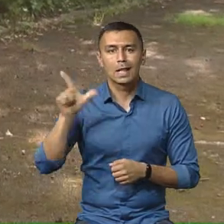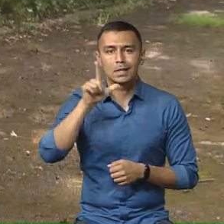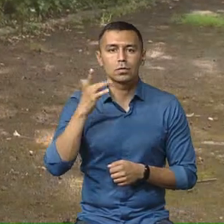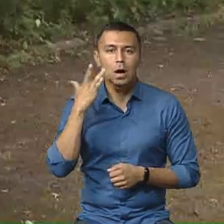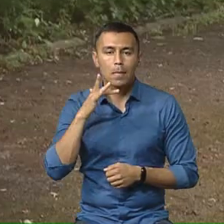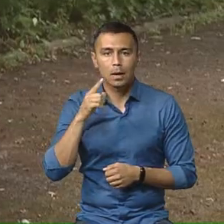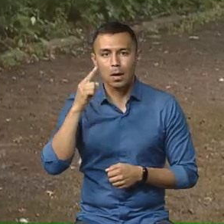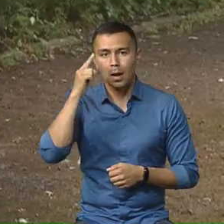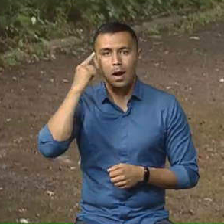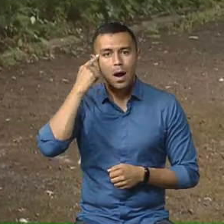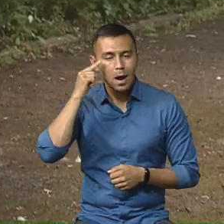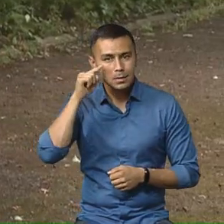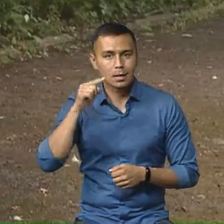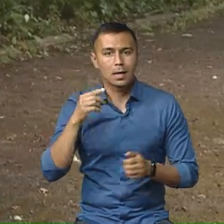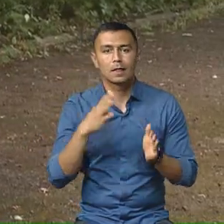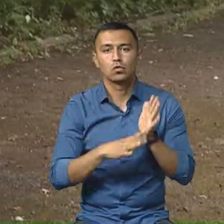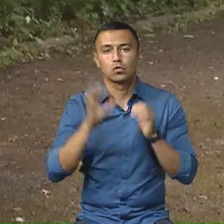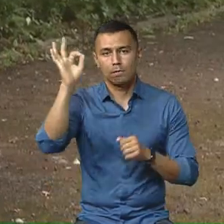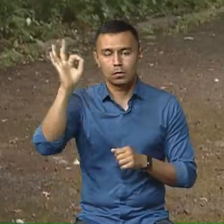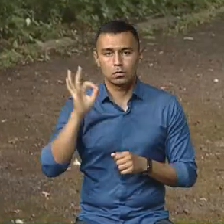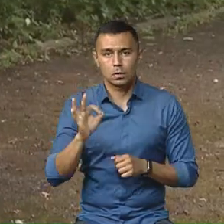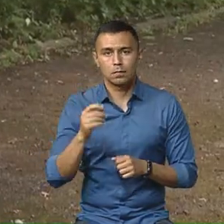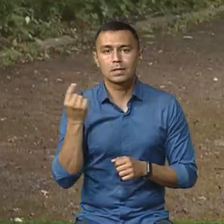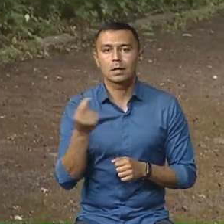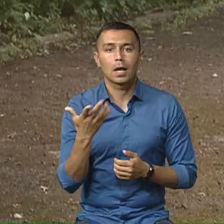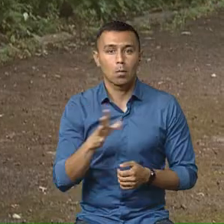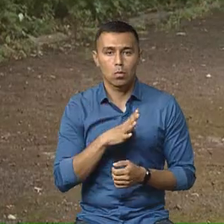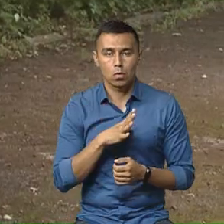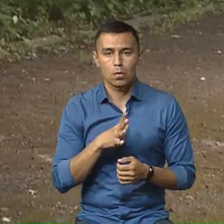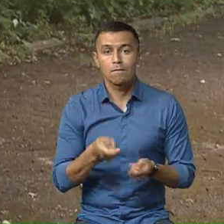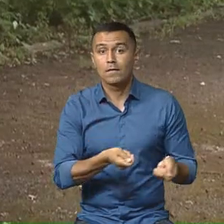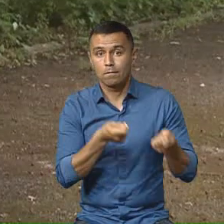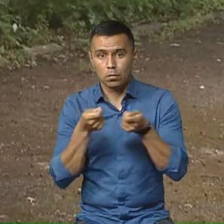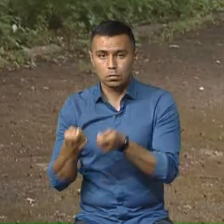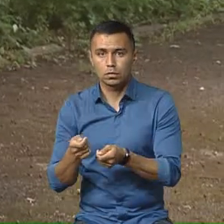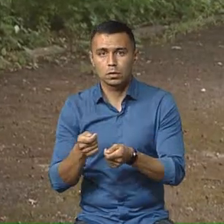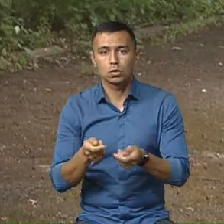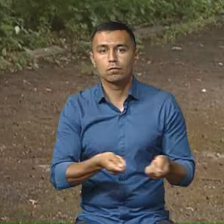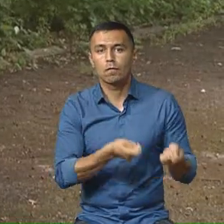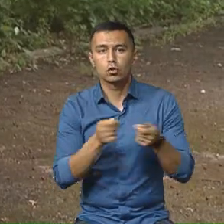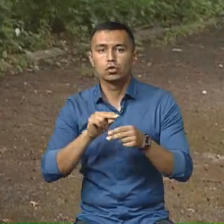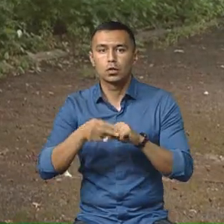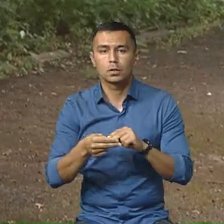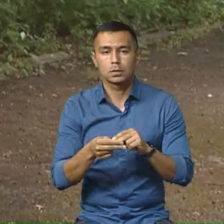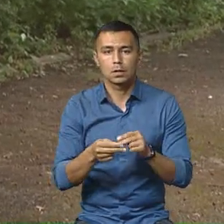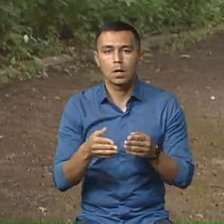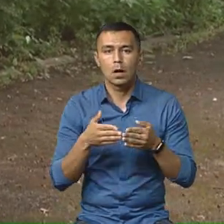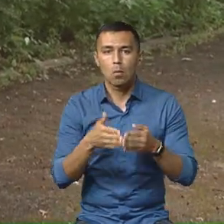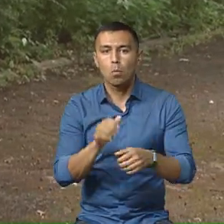в Азію. 90% зерна, яке вивозилося через порти